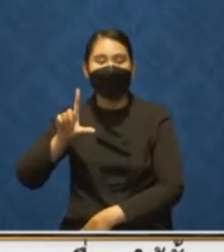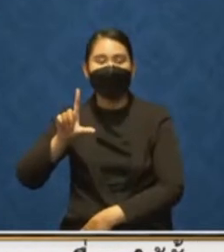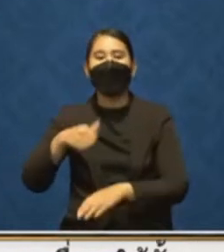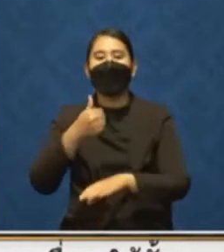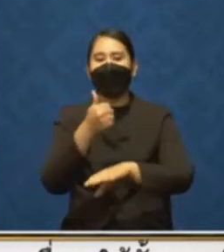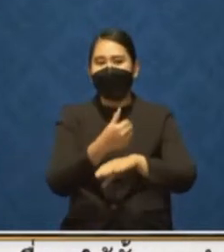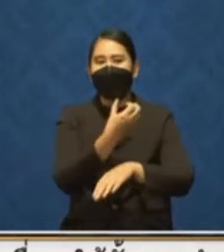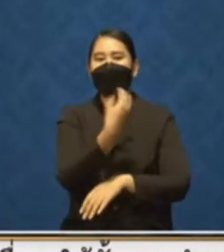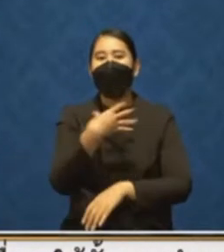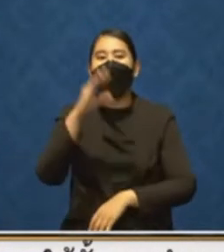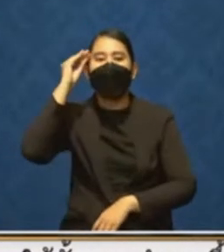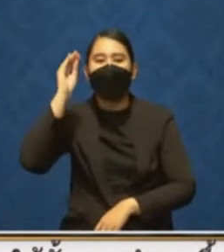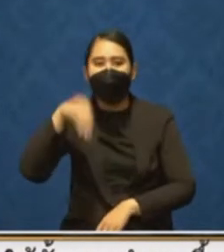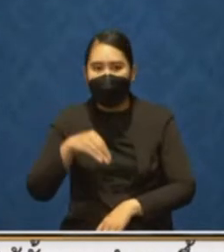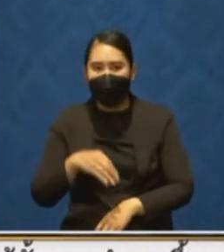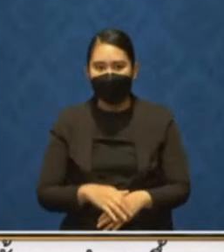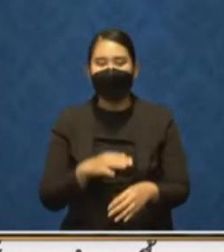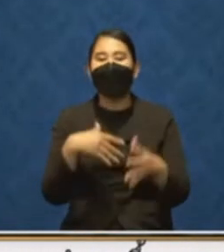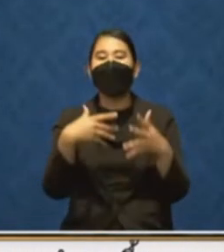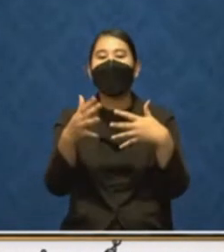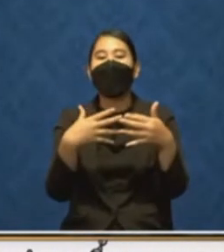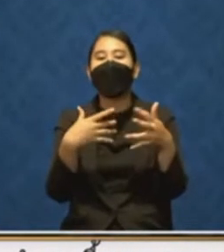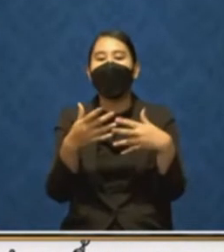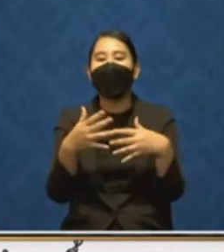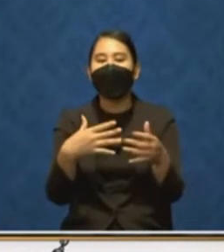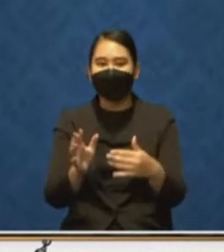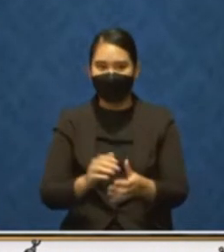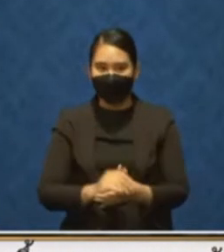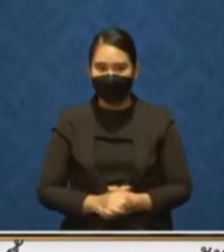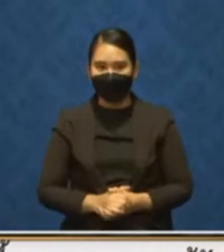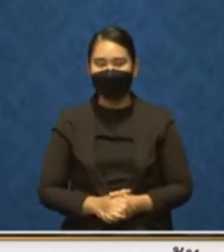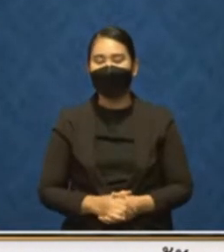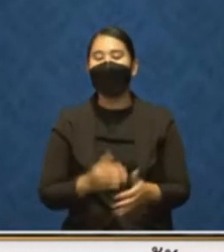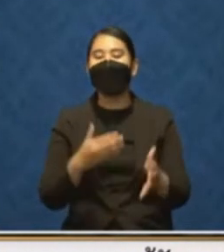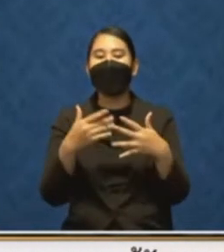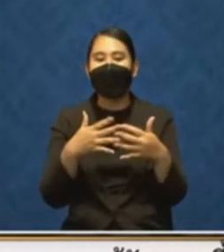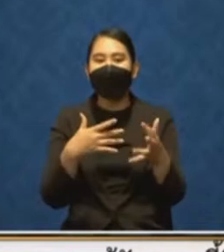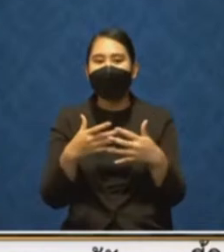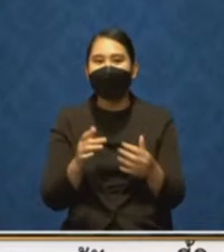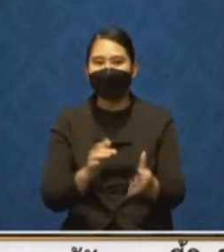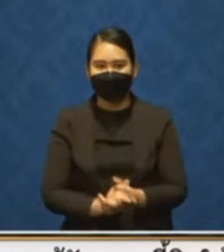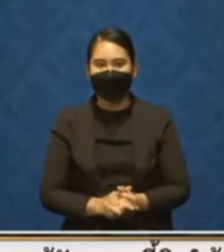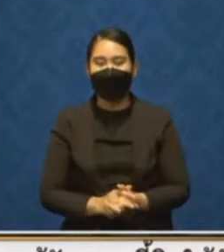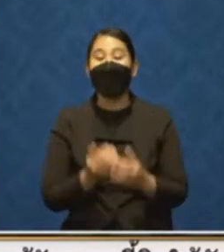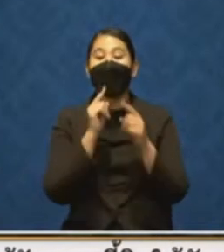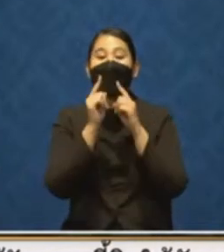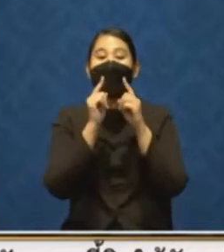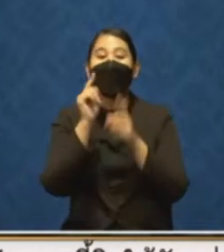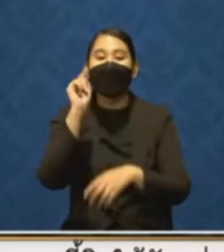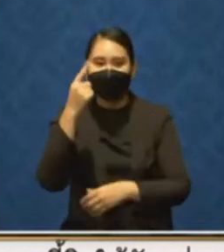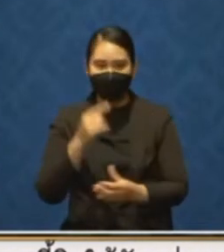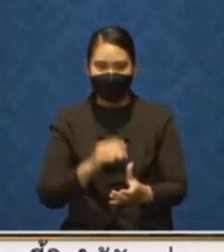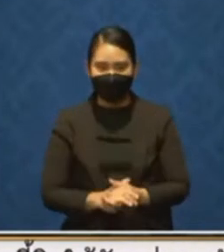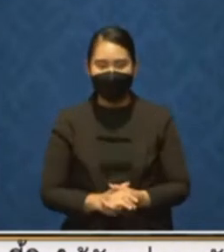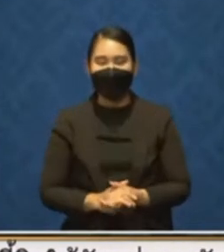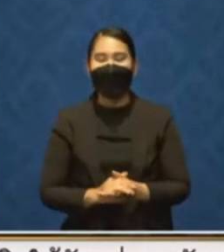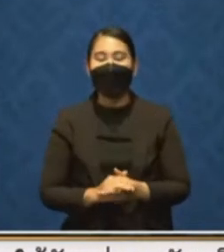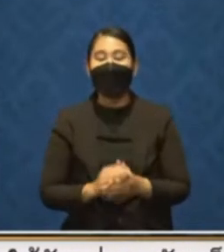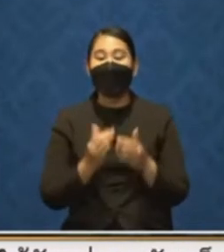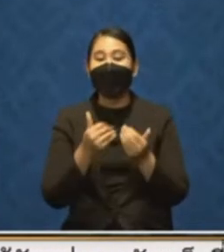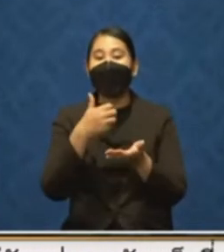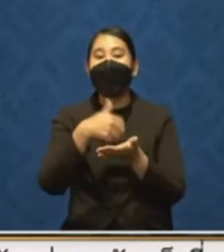จิรายุมั่วไม่เป็นไรเดี๋ยวค่อยว่ากันตก 2อันนี้ก็ได้ว่าออร์เดิร์ฟ